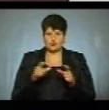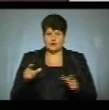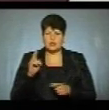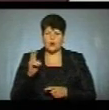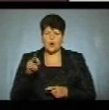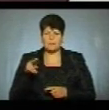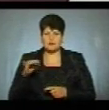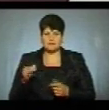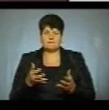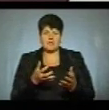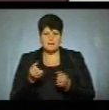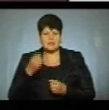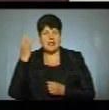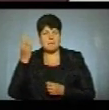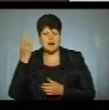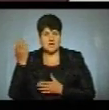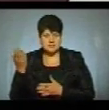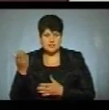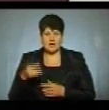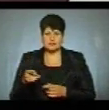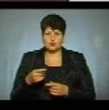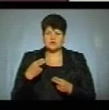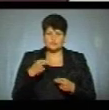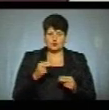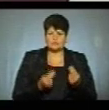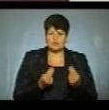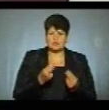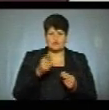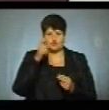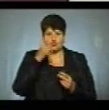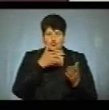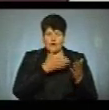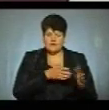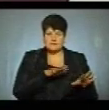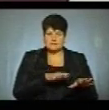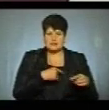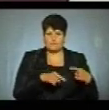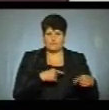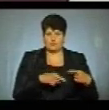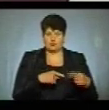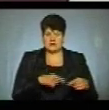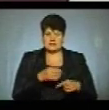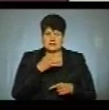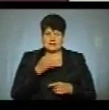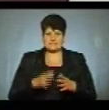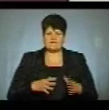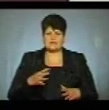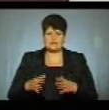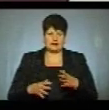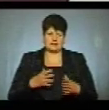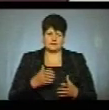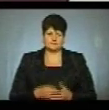прийматиме команду Поділля із Хмельницького. І тернопільський чемпіон зіграє у Чорткові з місцевими футболістами, повідомив тренер чемпіона